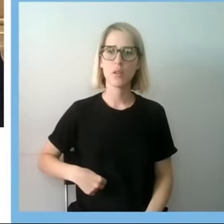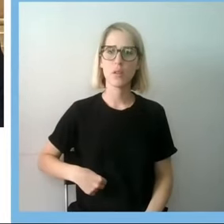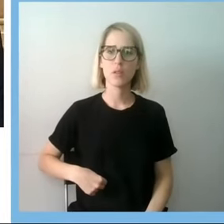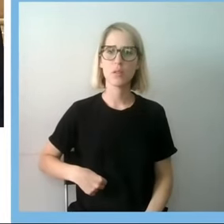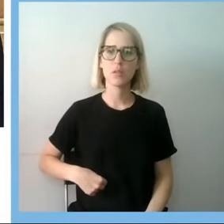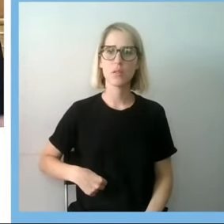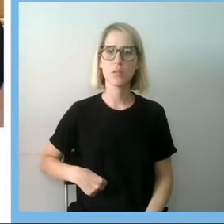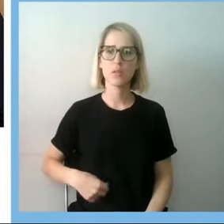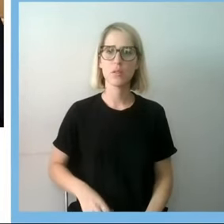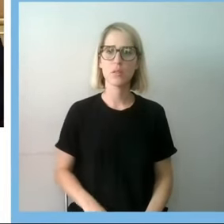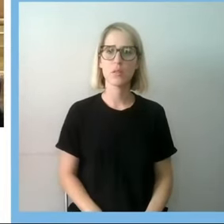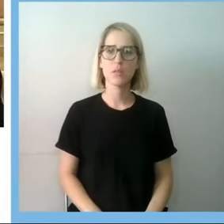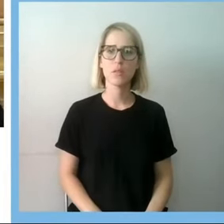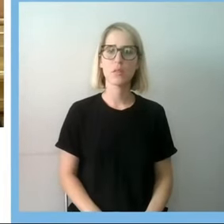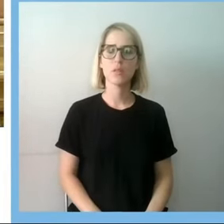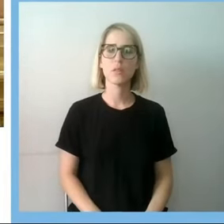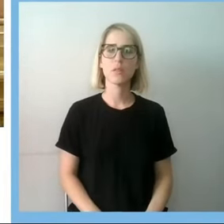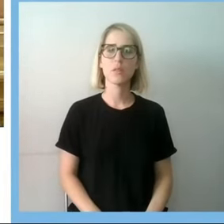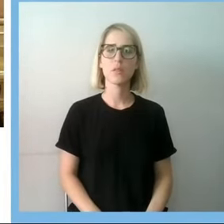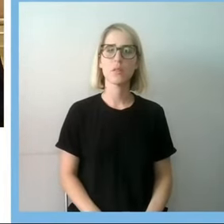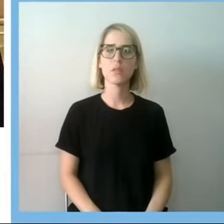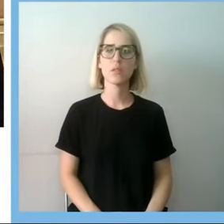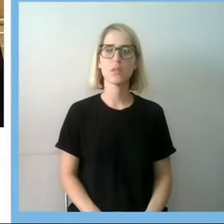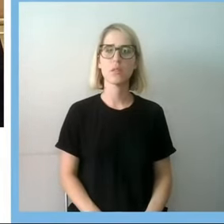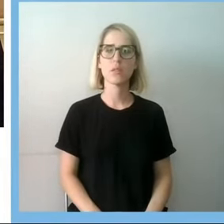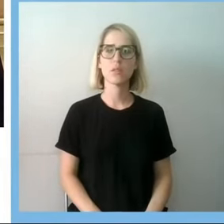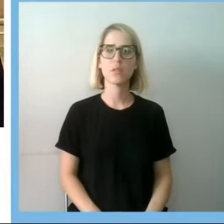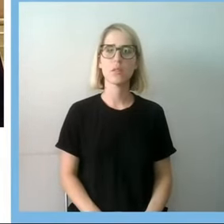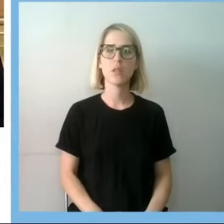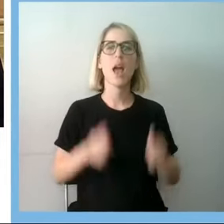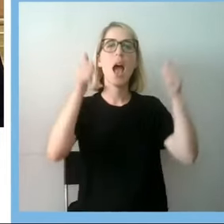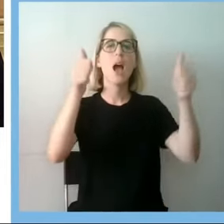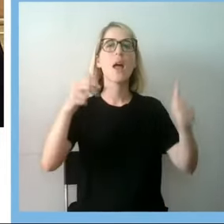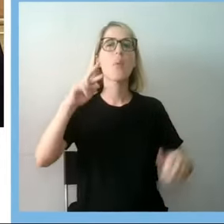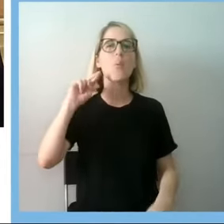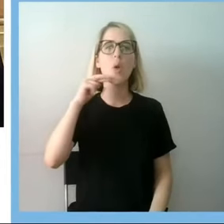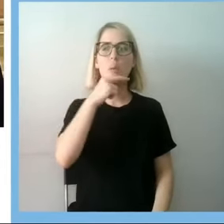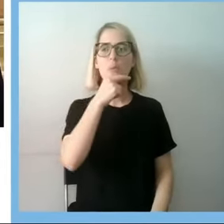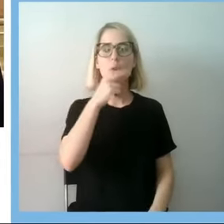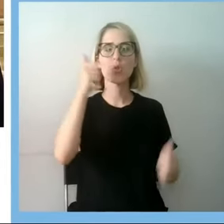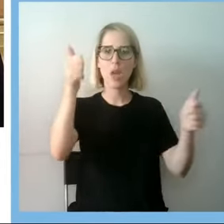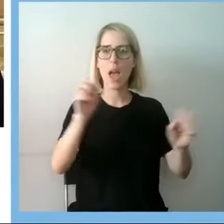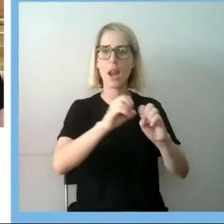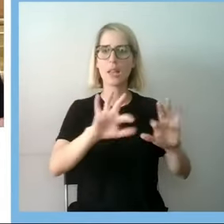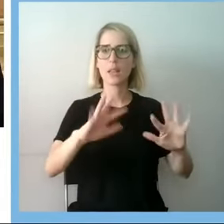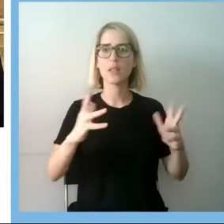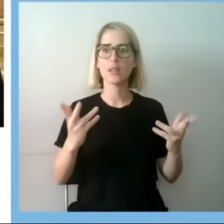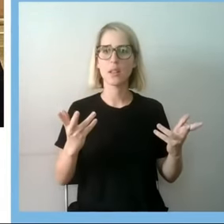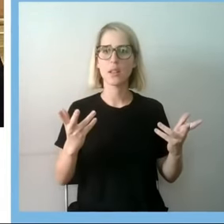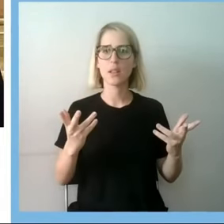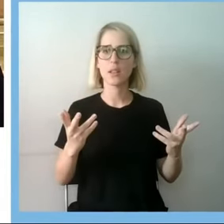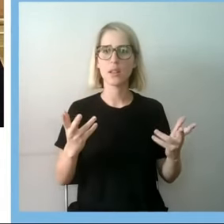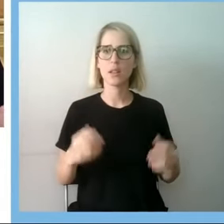του ΠΑΣΟΚ θα είχε κάνει. Δεν ξέρω αν έχει κάνει. Ανακοίνωσε ο Πρωθυπουργός, γαλαντόμος, ότι στα 3